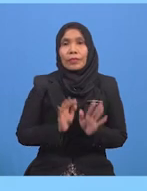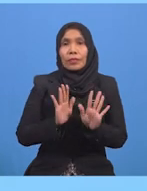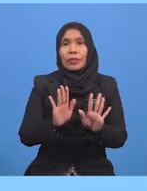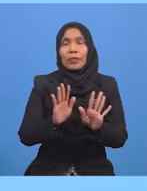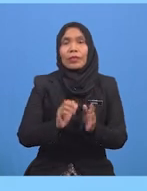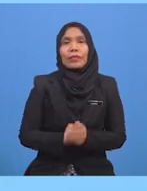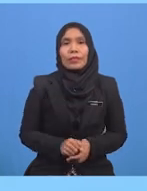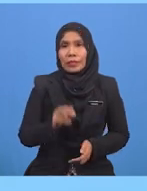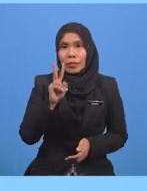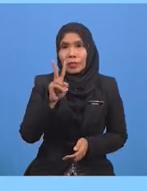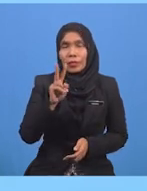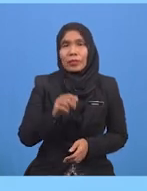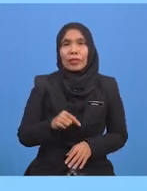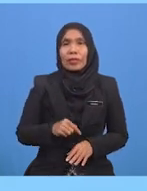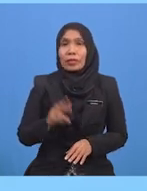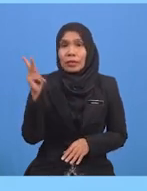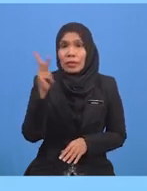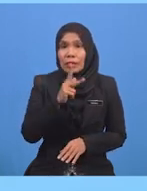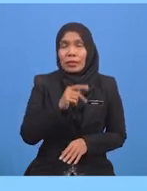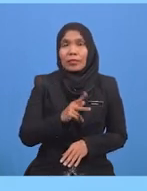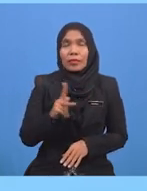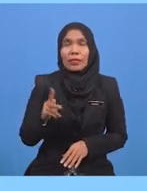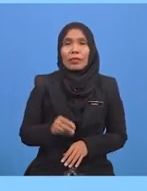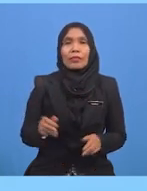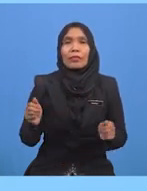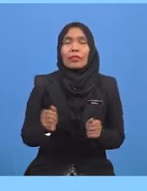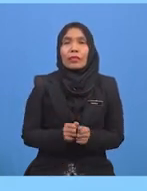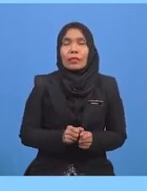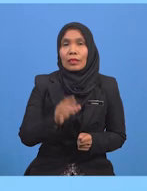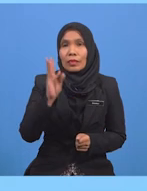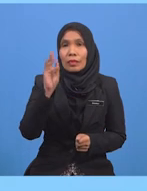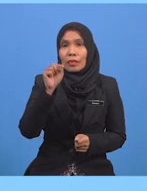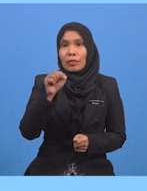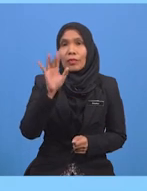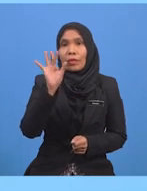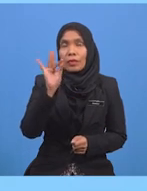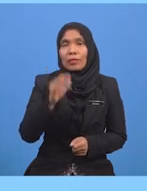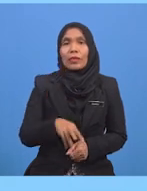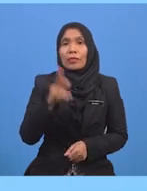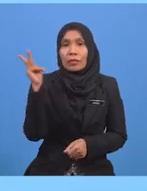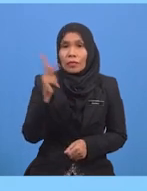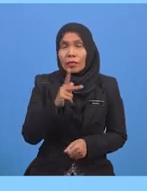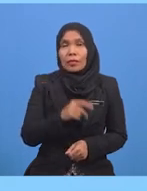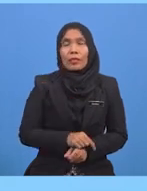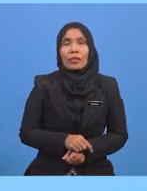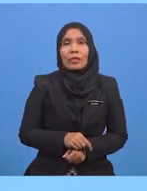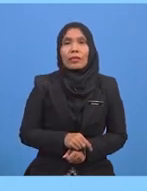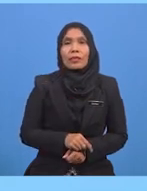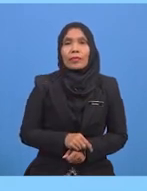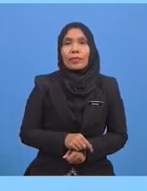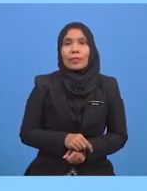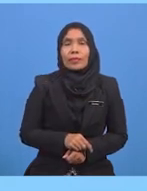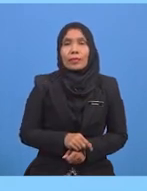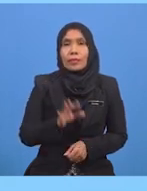2 didarabkan dengan 6.8 didarabkan dengan 9